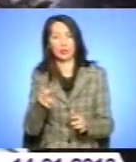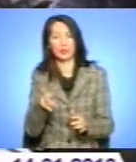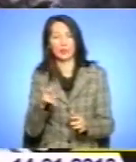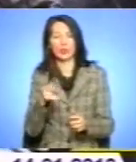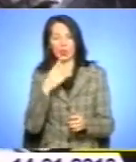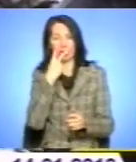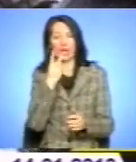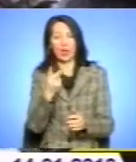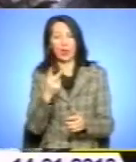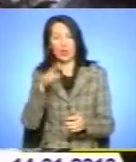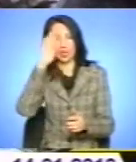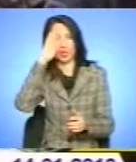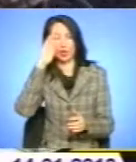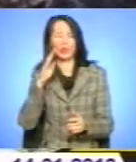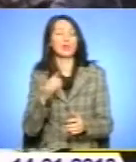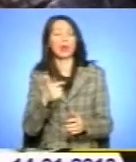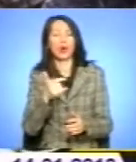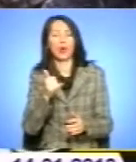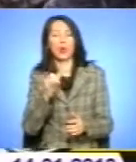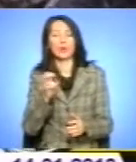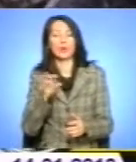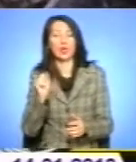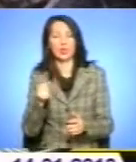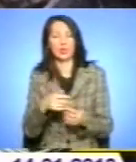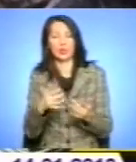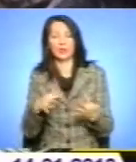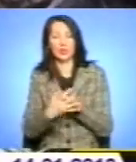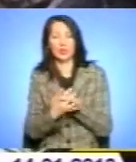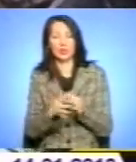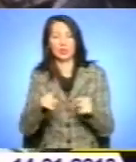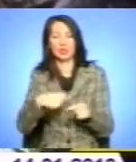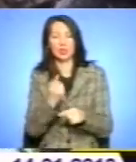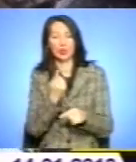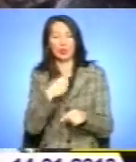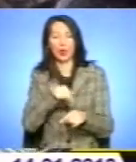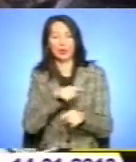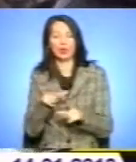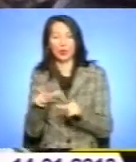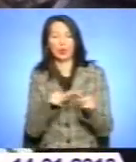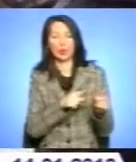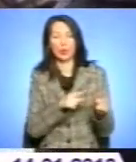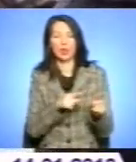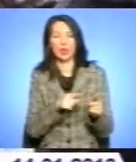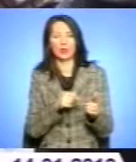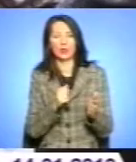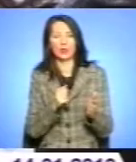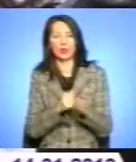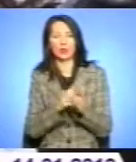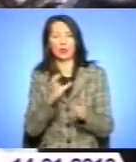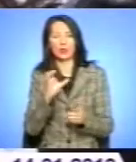виділи, отак, в Гусятині виділи, так. За годину часу доїхали аж до того, до